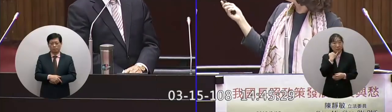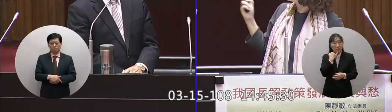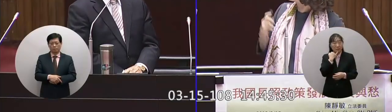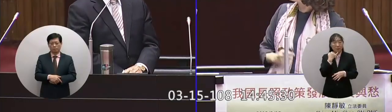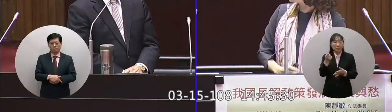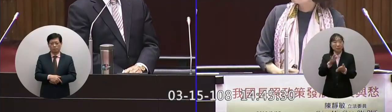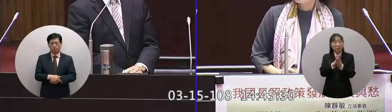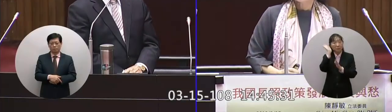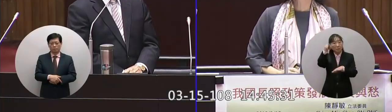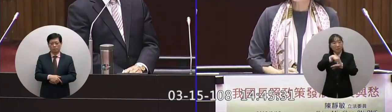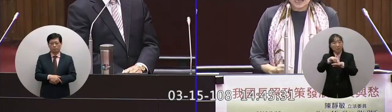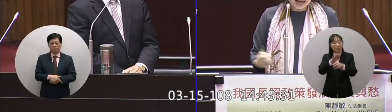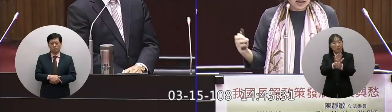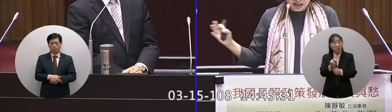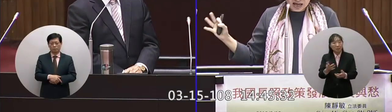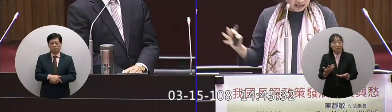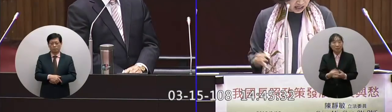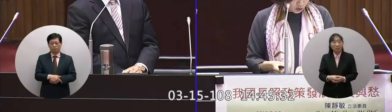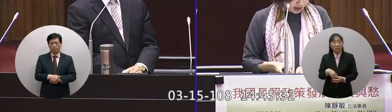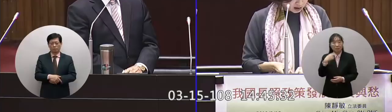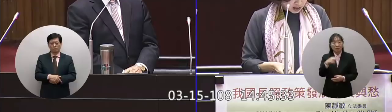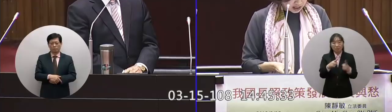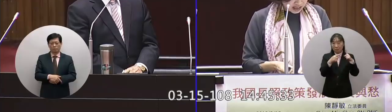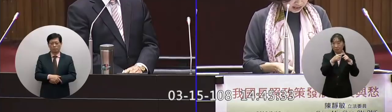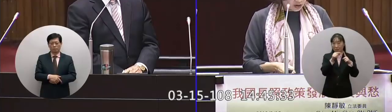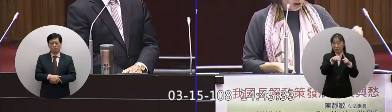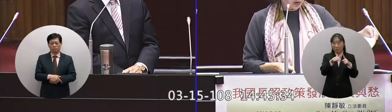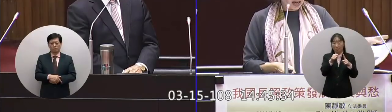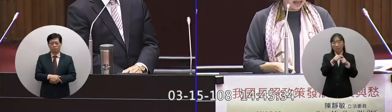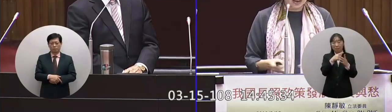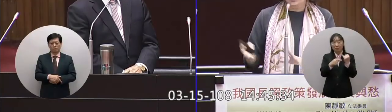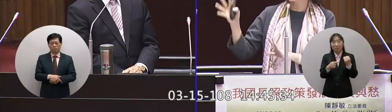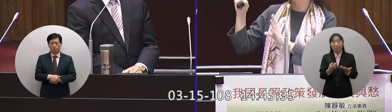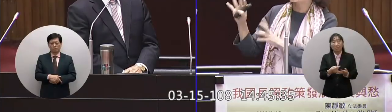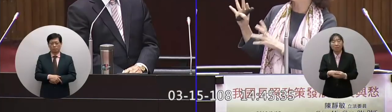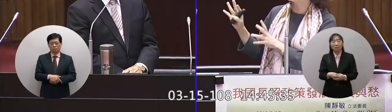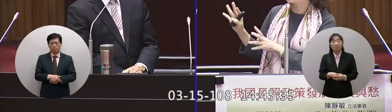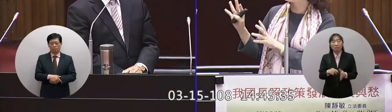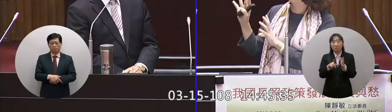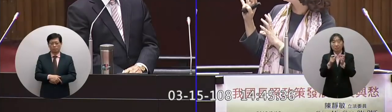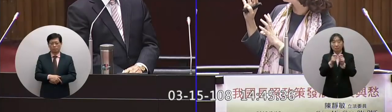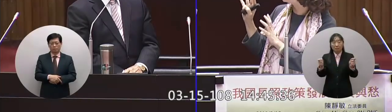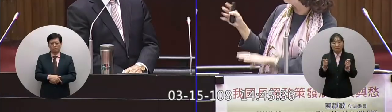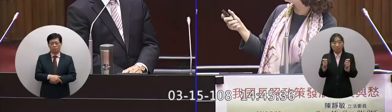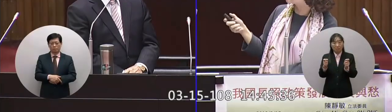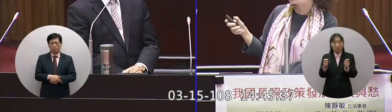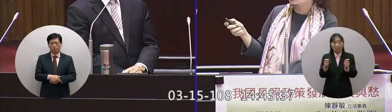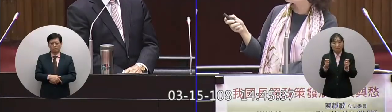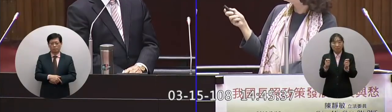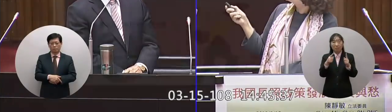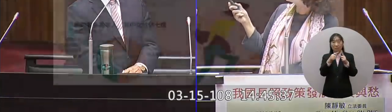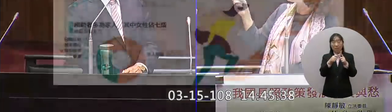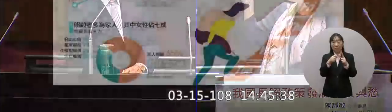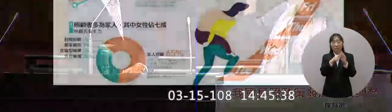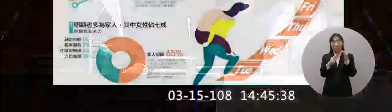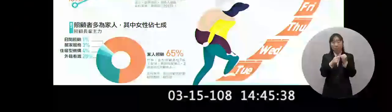展？哦，那接下来在人力的这一块，人力的这一块，我们就看到整个长期照护的一个人力的一个投